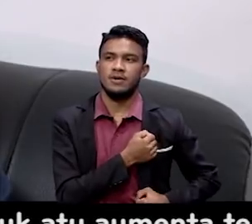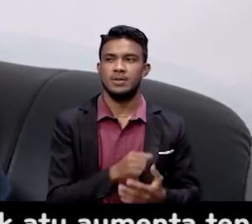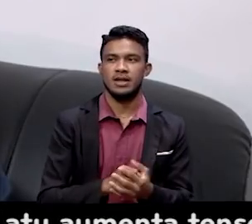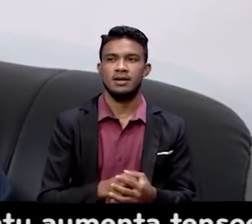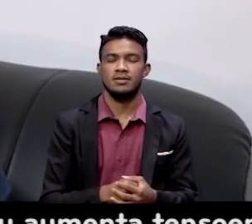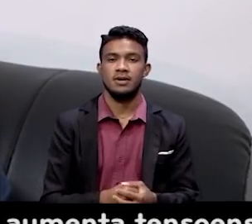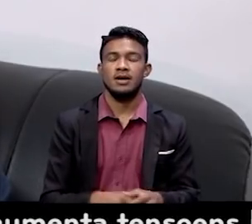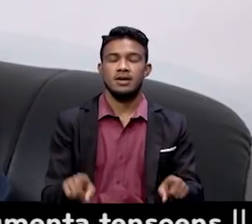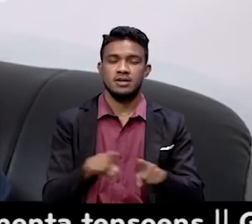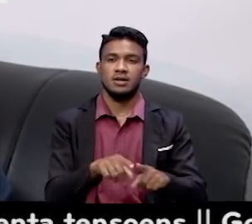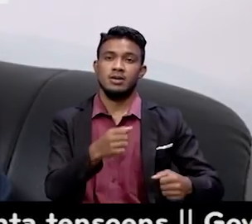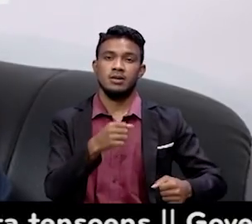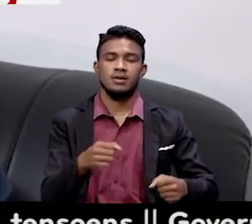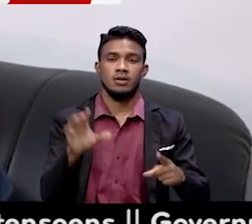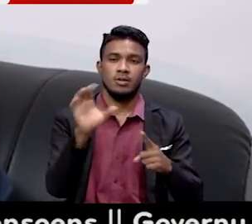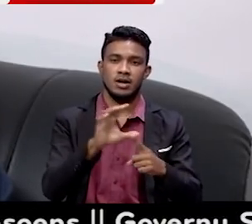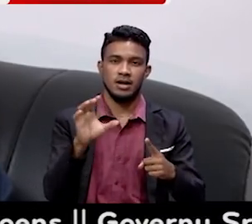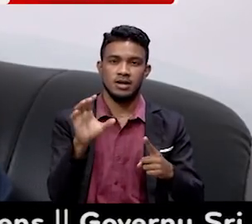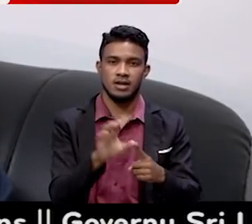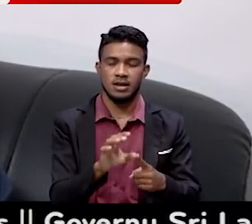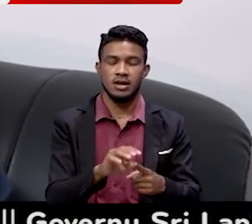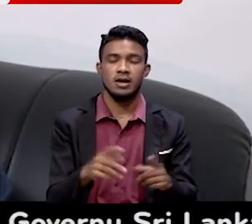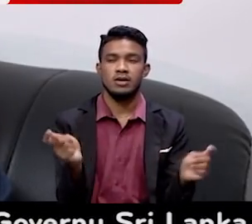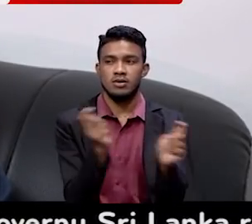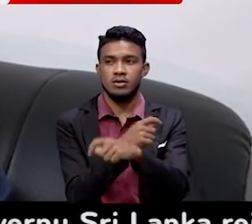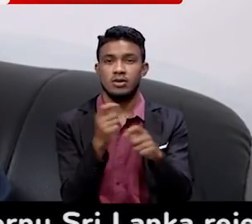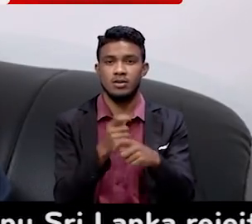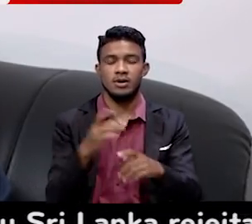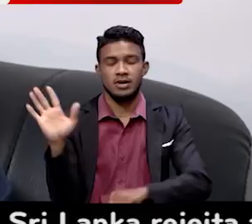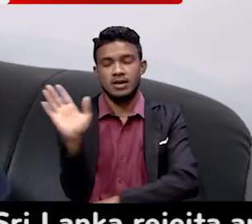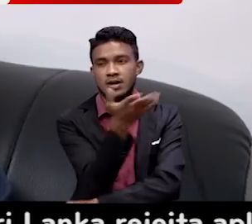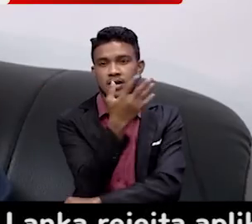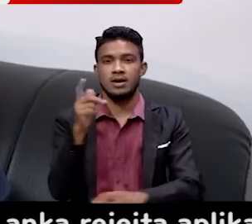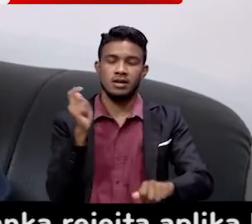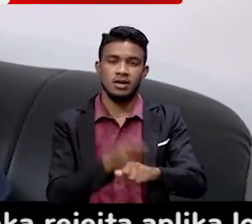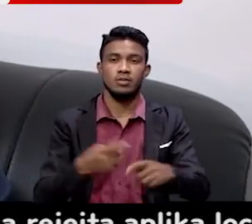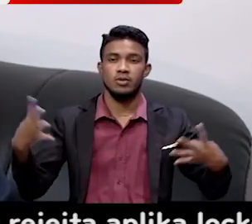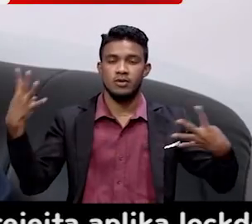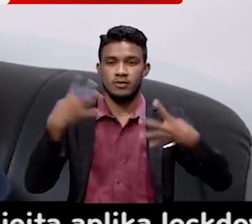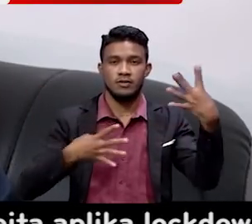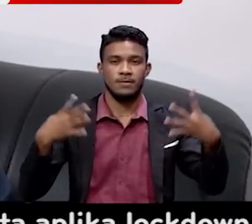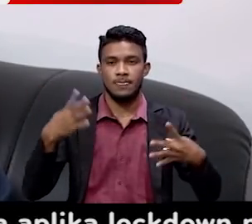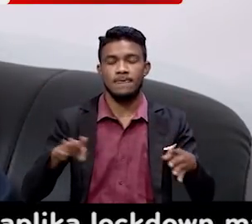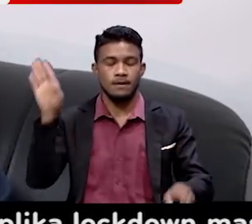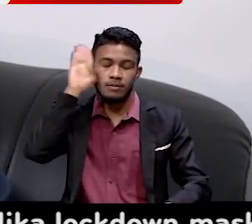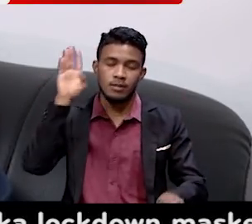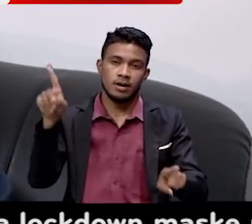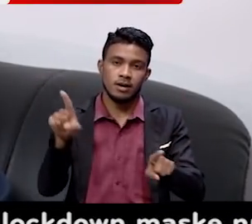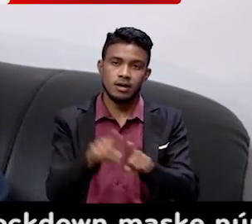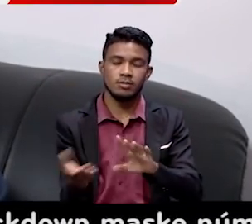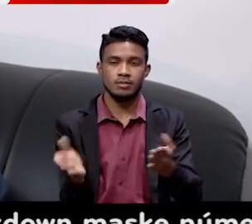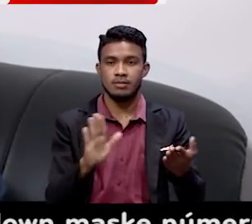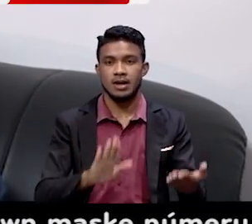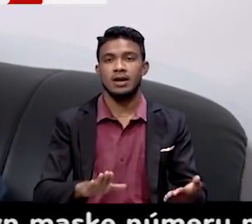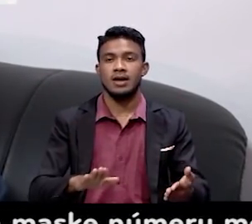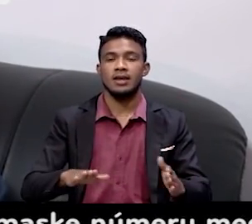comandante companhia troca malo de ihailara maung mate alin saya fali alin da